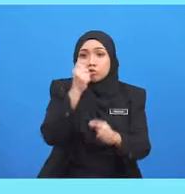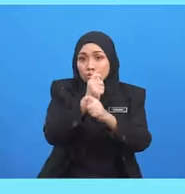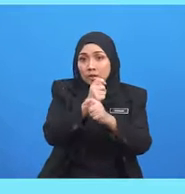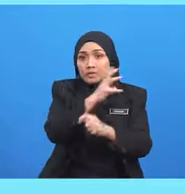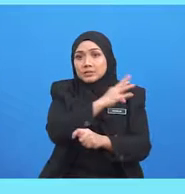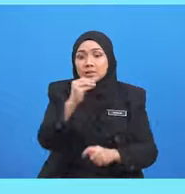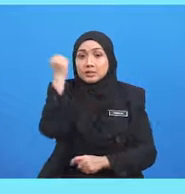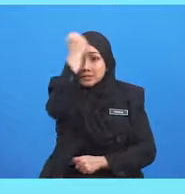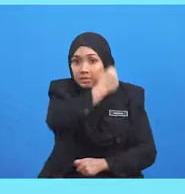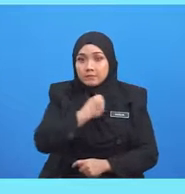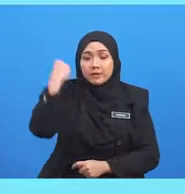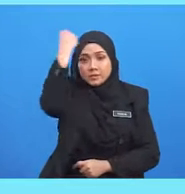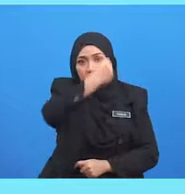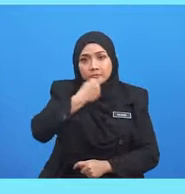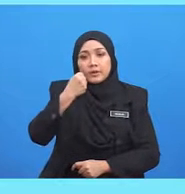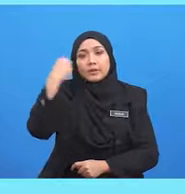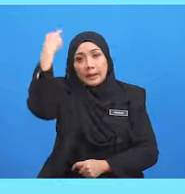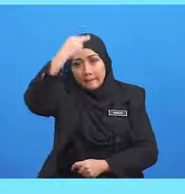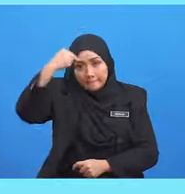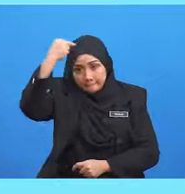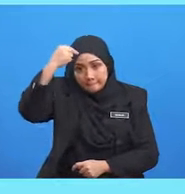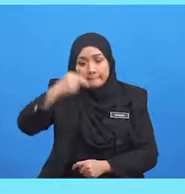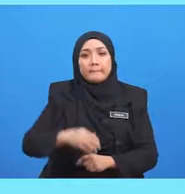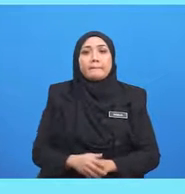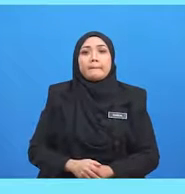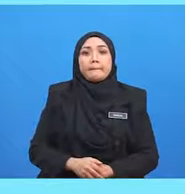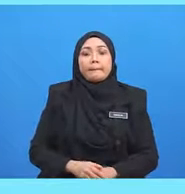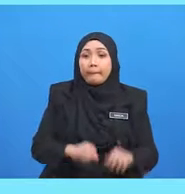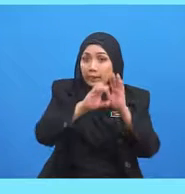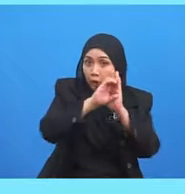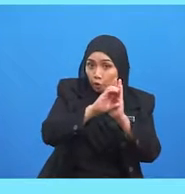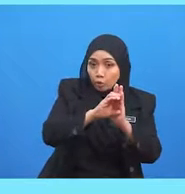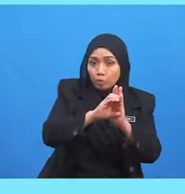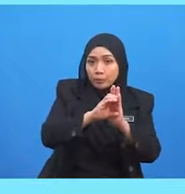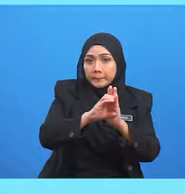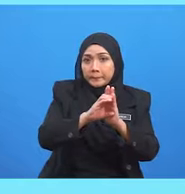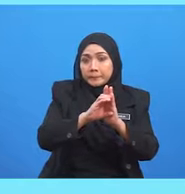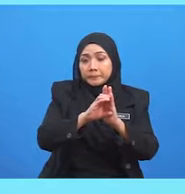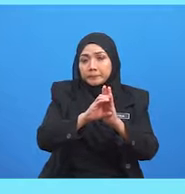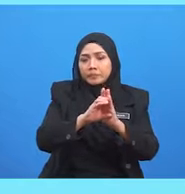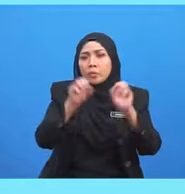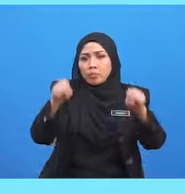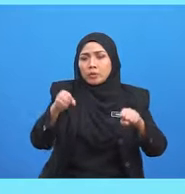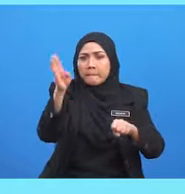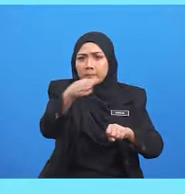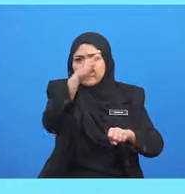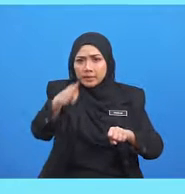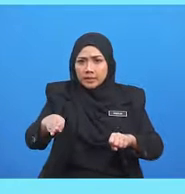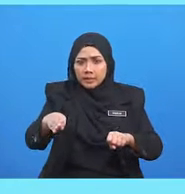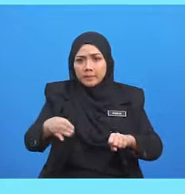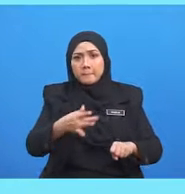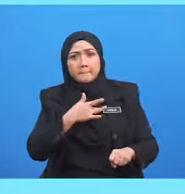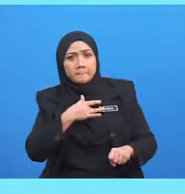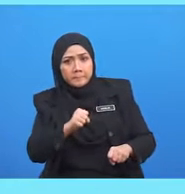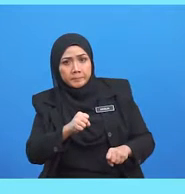tentang konsep kenabian, tugas dan sifat-sifatnya. Contoh perkara membatalkan iman dalam